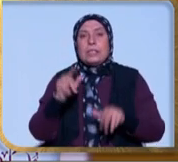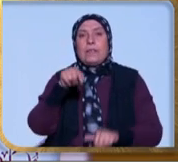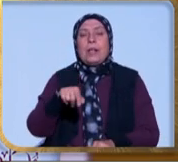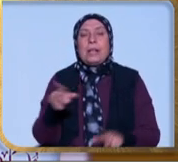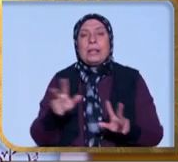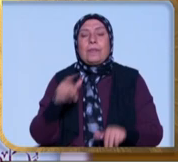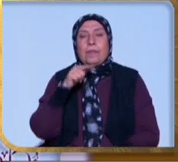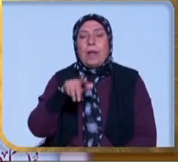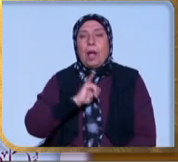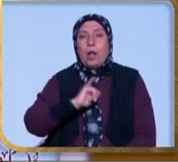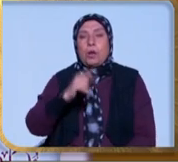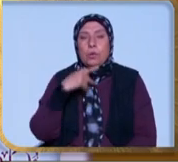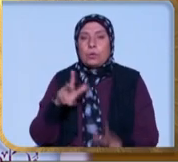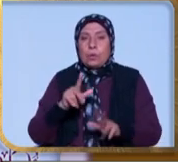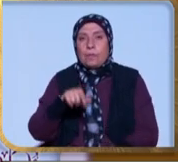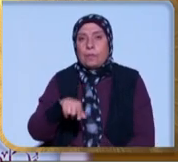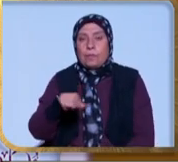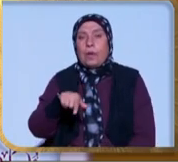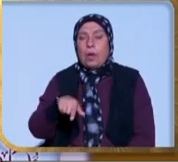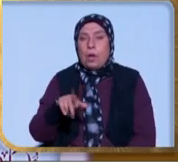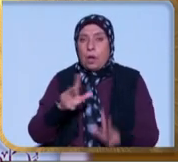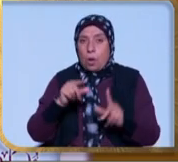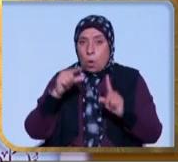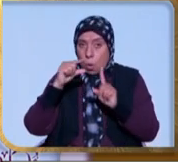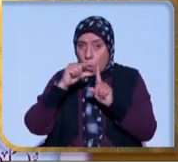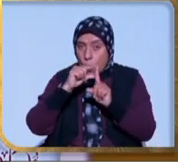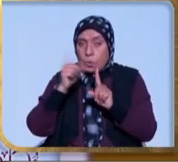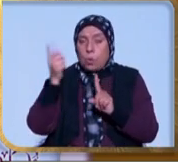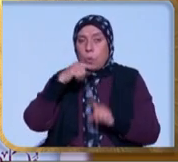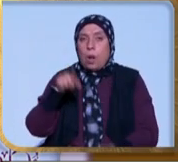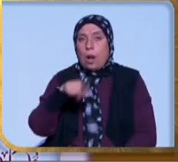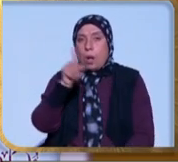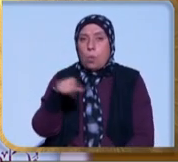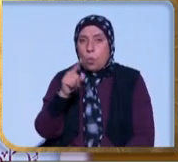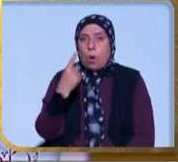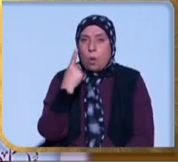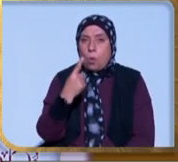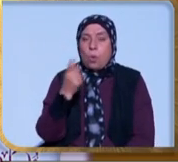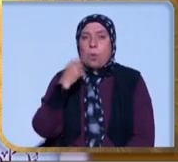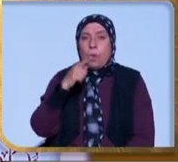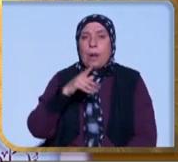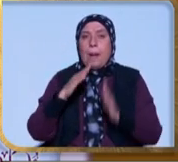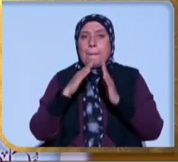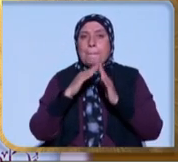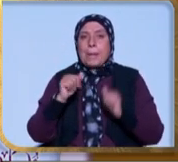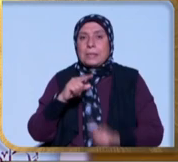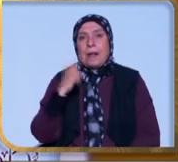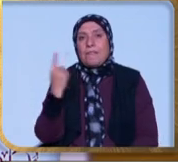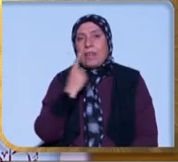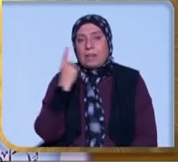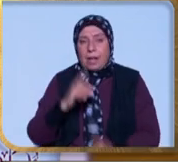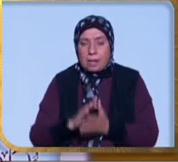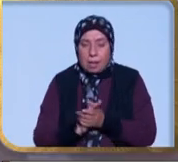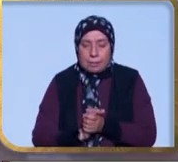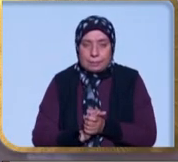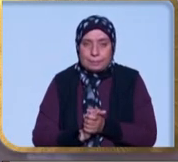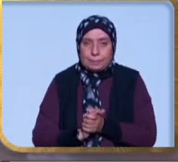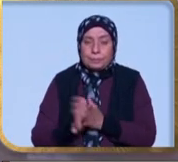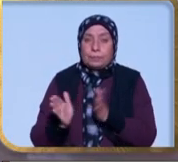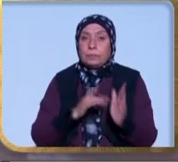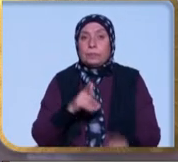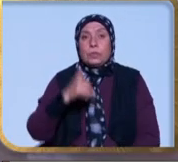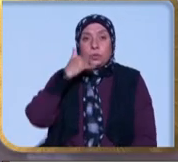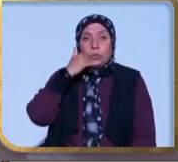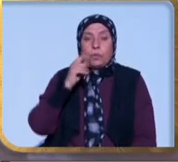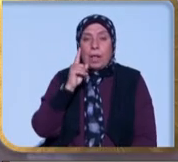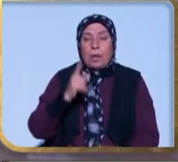شاشتنا قناة أون، القناة الأولى المصرية والفضائية المصرية. وناخد معانا أول سؤال.